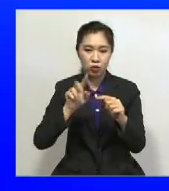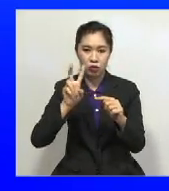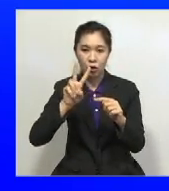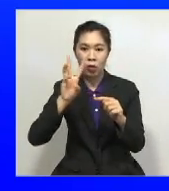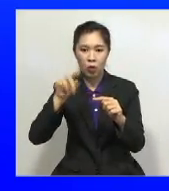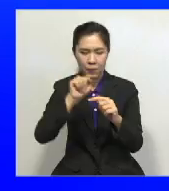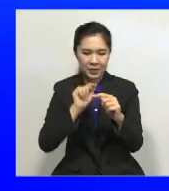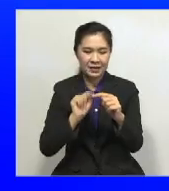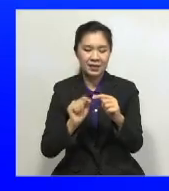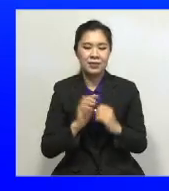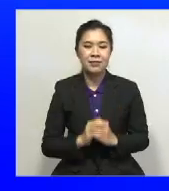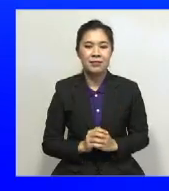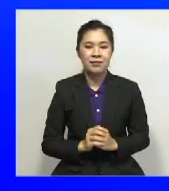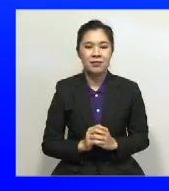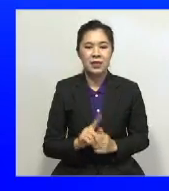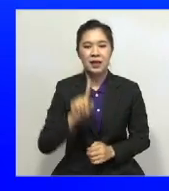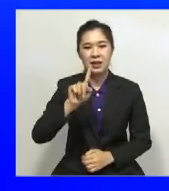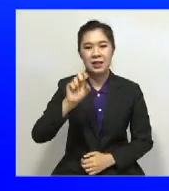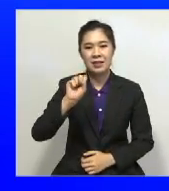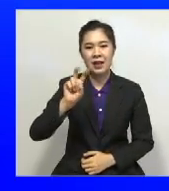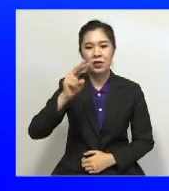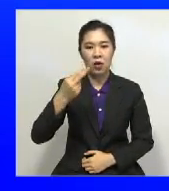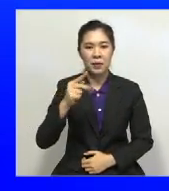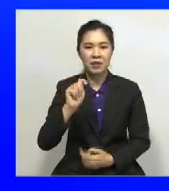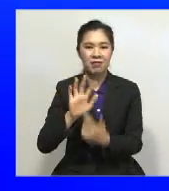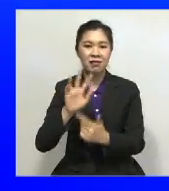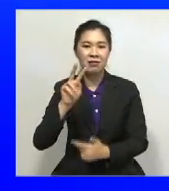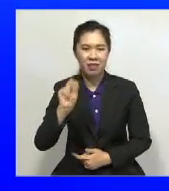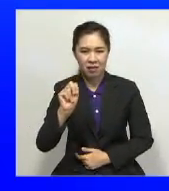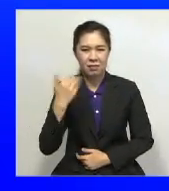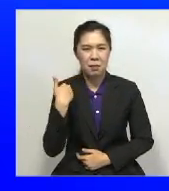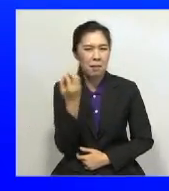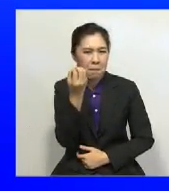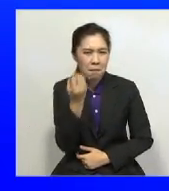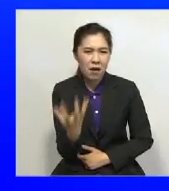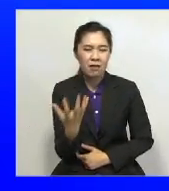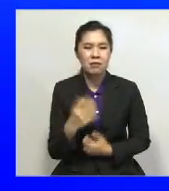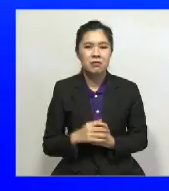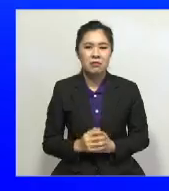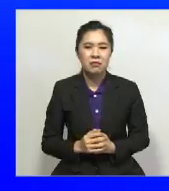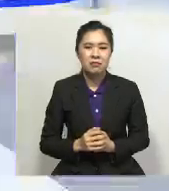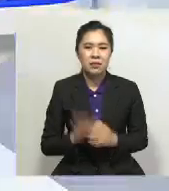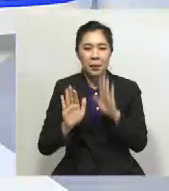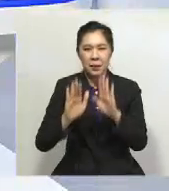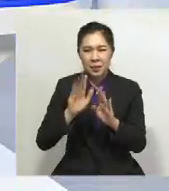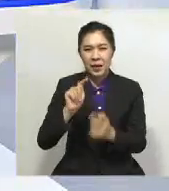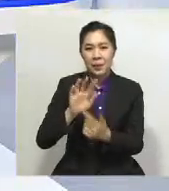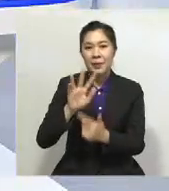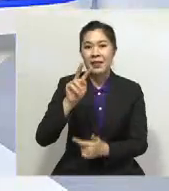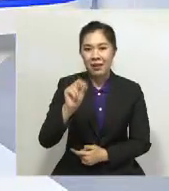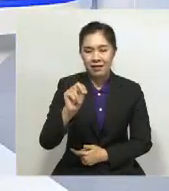ดเป็นทั้งหมดที่เพิ่มขึ้นมาเนี่ย 120,000 ตันค่ะ โอ้ปริมาณค่อนข้างเยอะมากจริงๆนะถ้าเทียบเป็นตันนะ